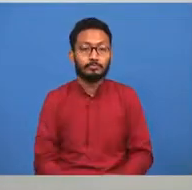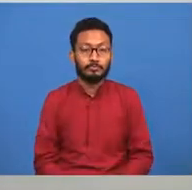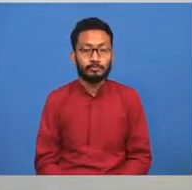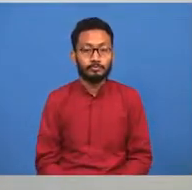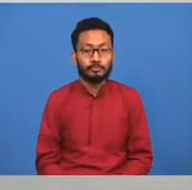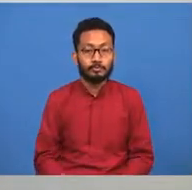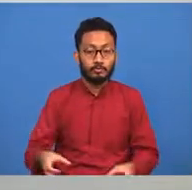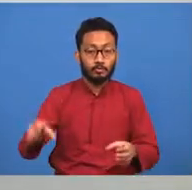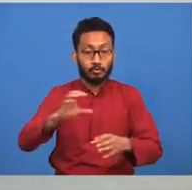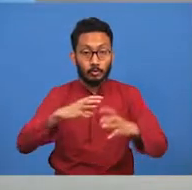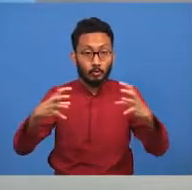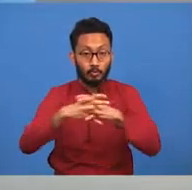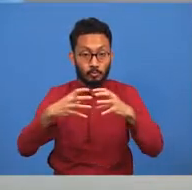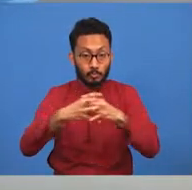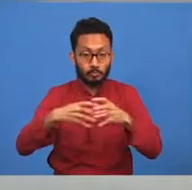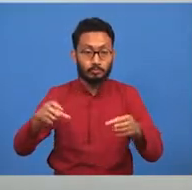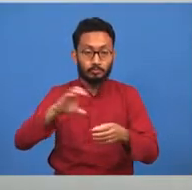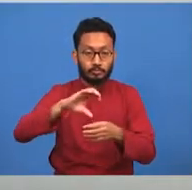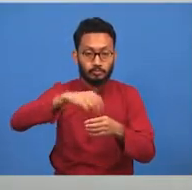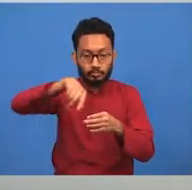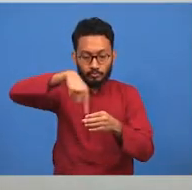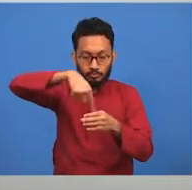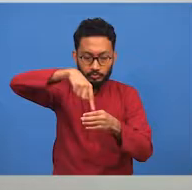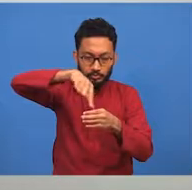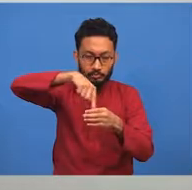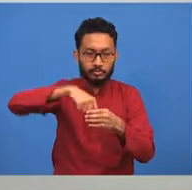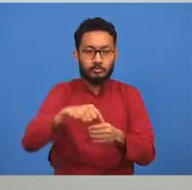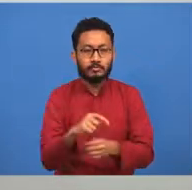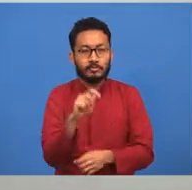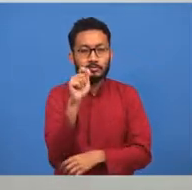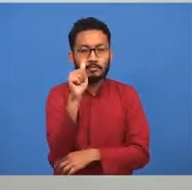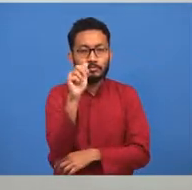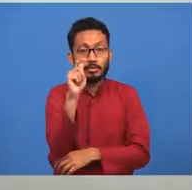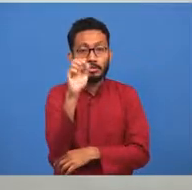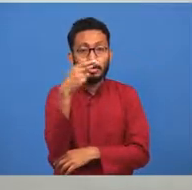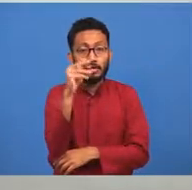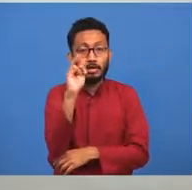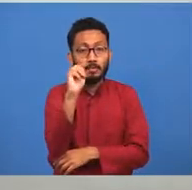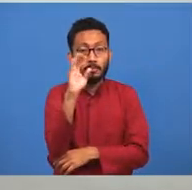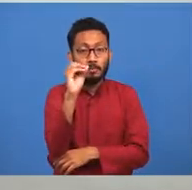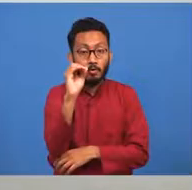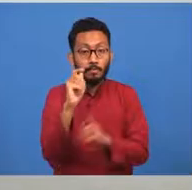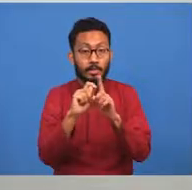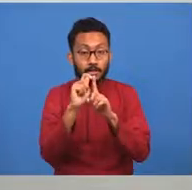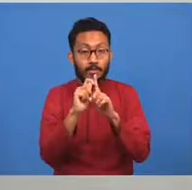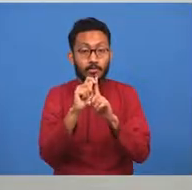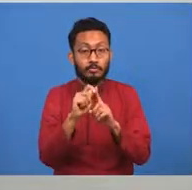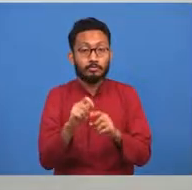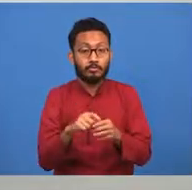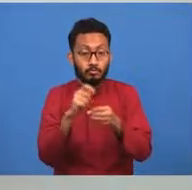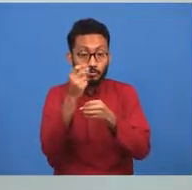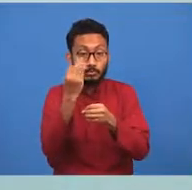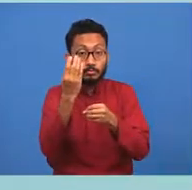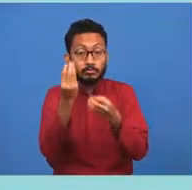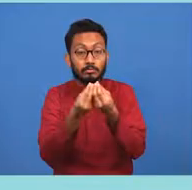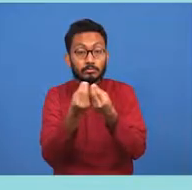Campuran dikacau dengan termometer dan untuk mendapat suhu sekata.